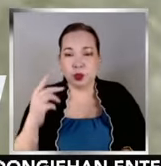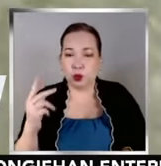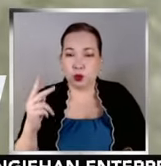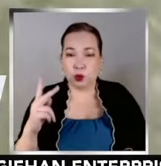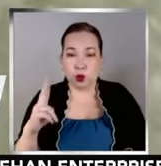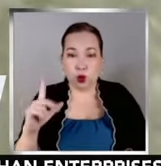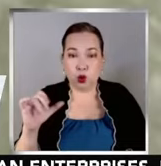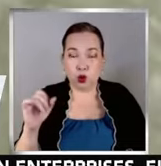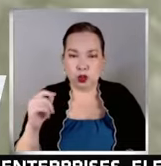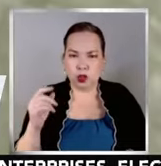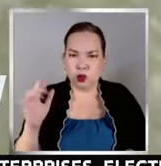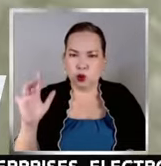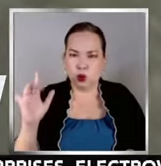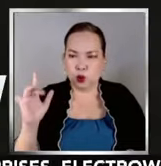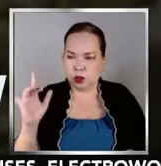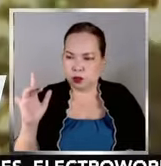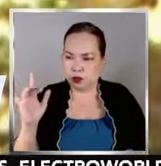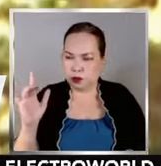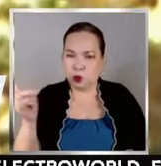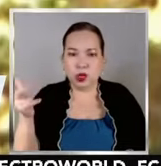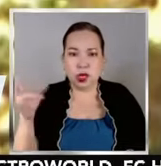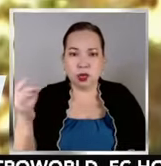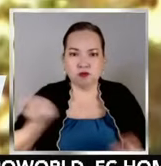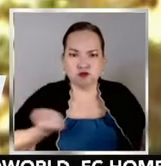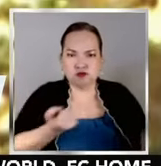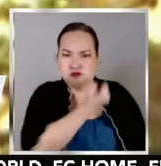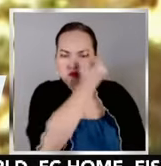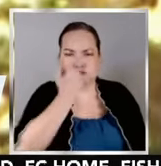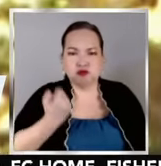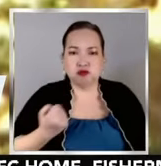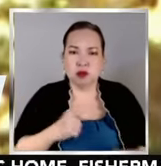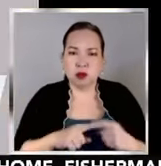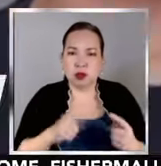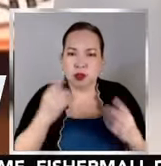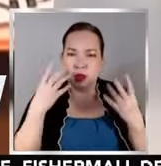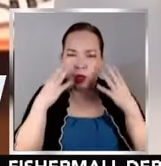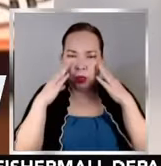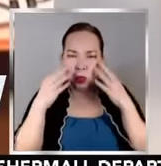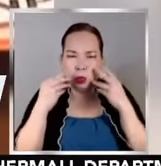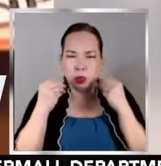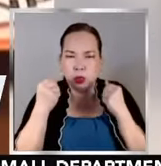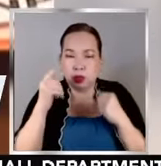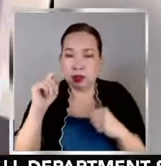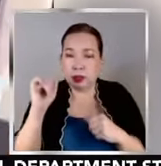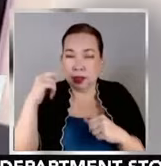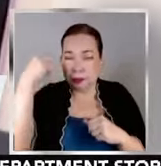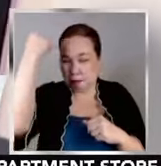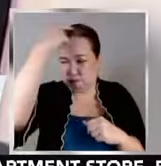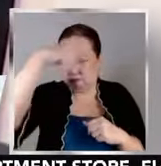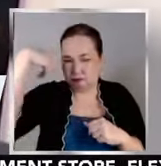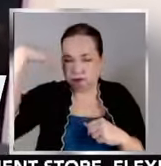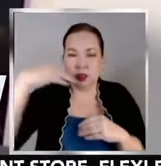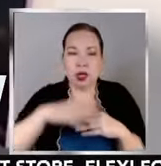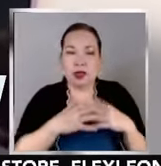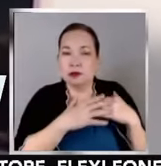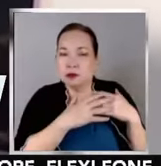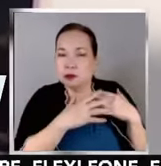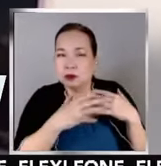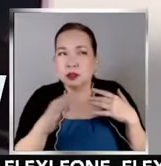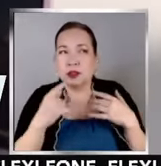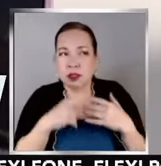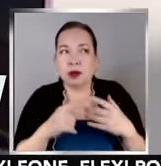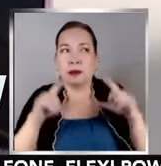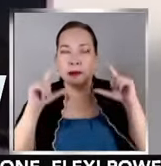ng tepang ulo at lapnos na. Matapos ang mahigit 5 taon, hinatulang guilty sa 2 counts ng murder